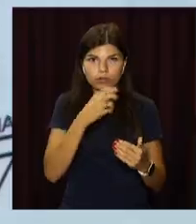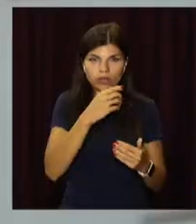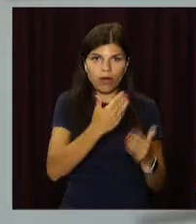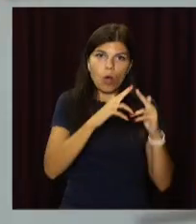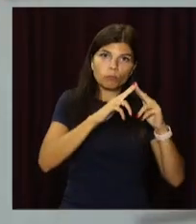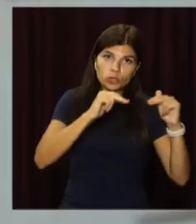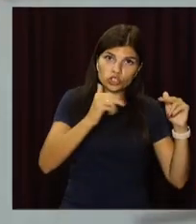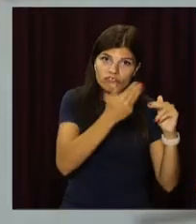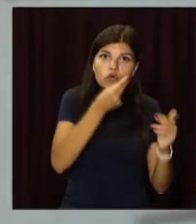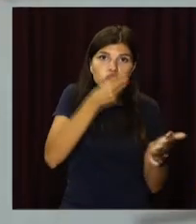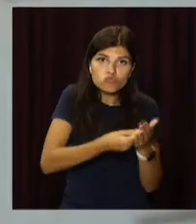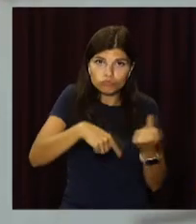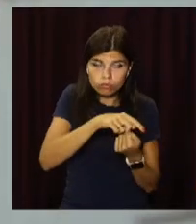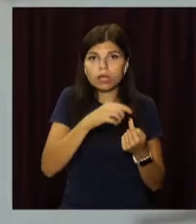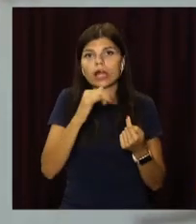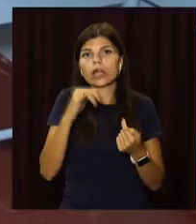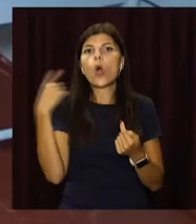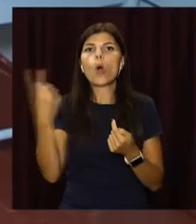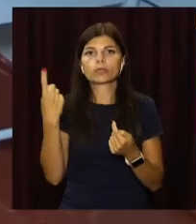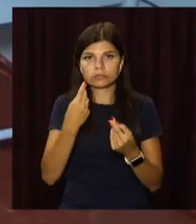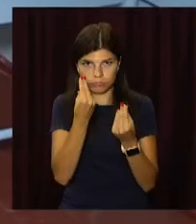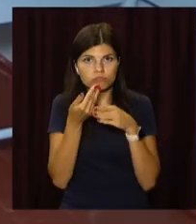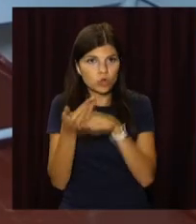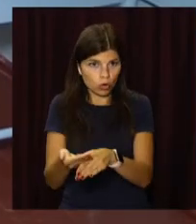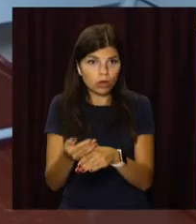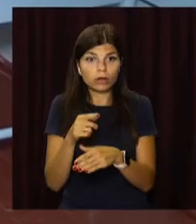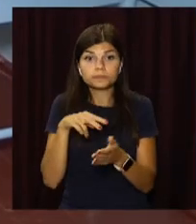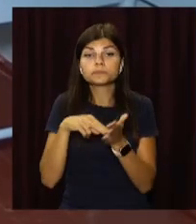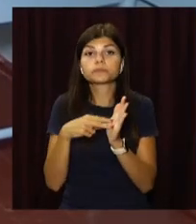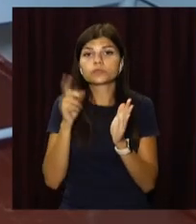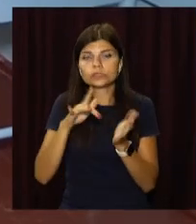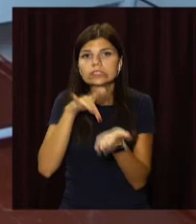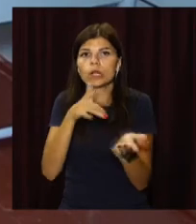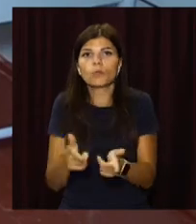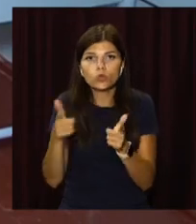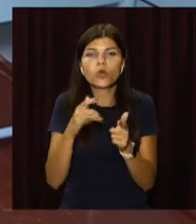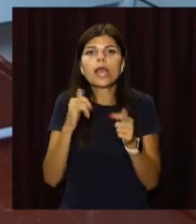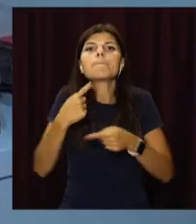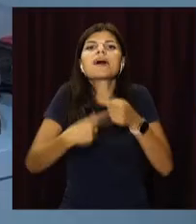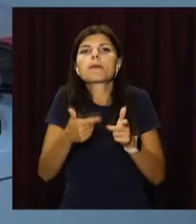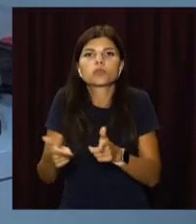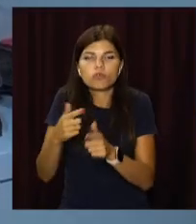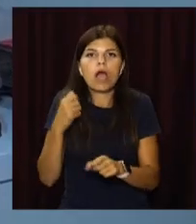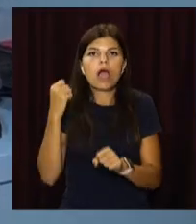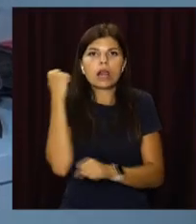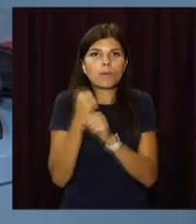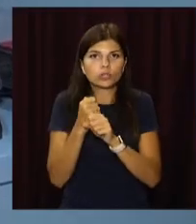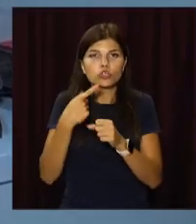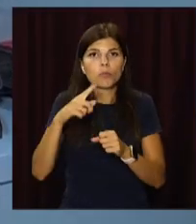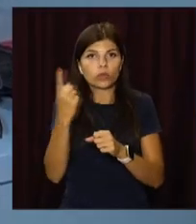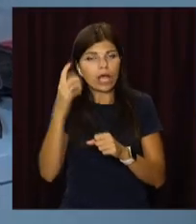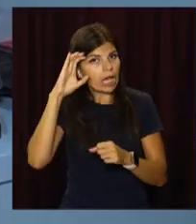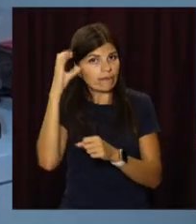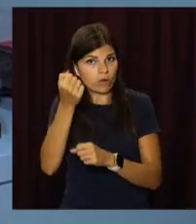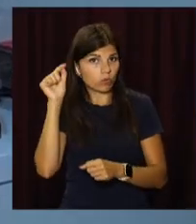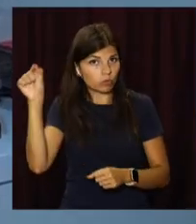Дніпра. Обладнати простір для практичних занять планують і в Центрі підготовки та перепідготовки робітничих кадрів номер 1